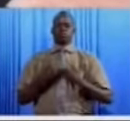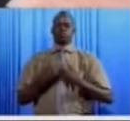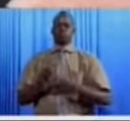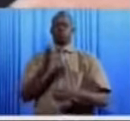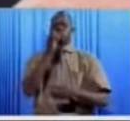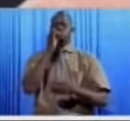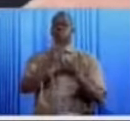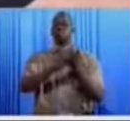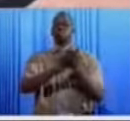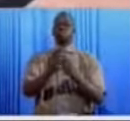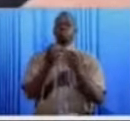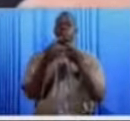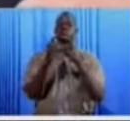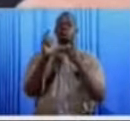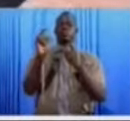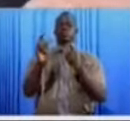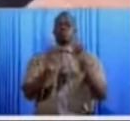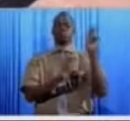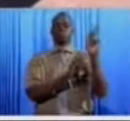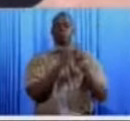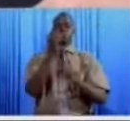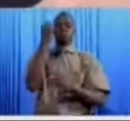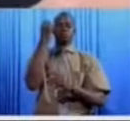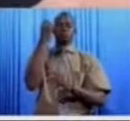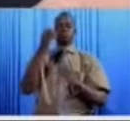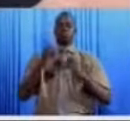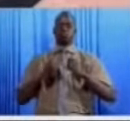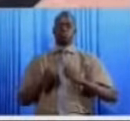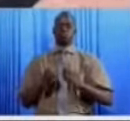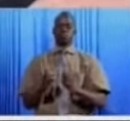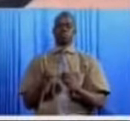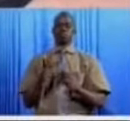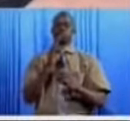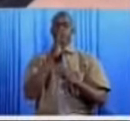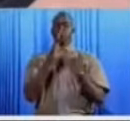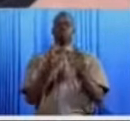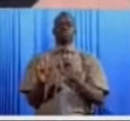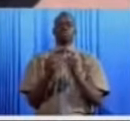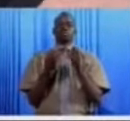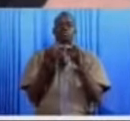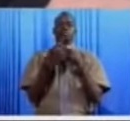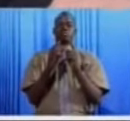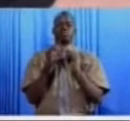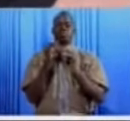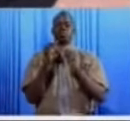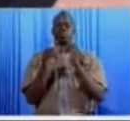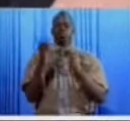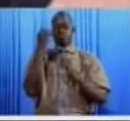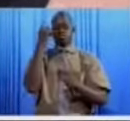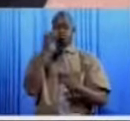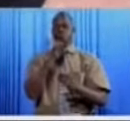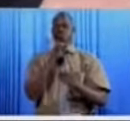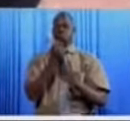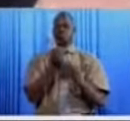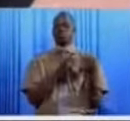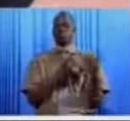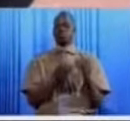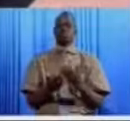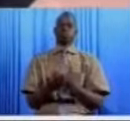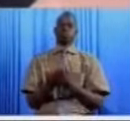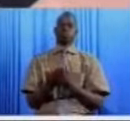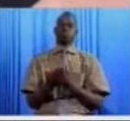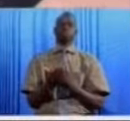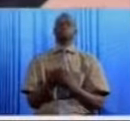mais il faut que les populations comprennent que les efforts sont faits mais si elles ne comprennent pas de maintenant le moddeur qu'il ait demandé